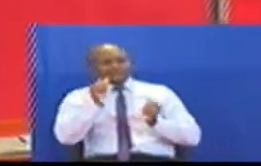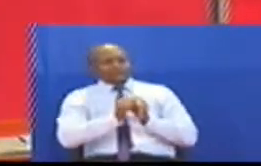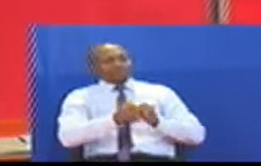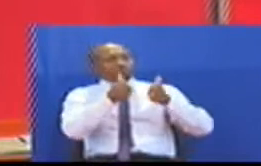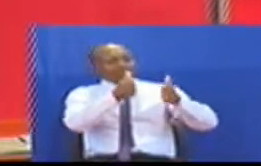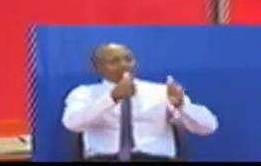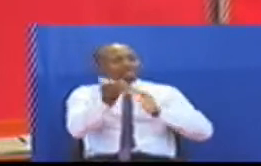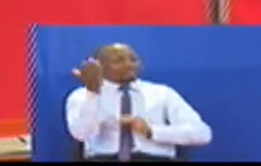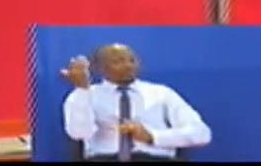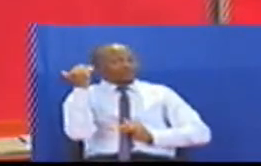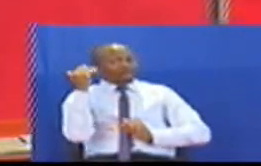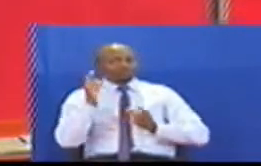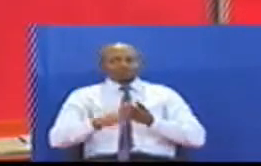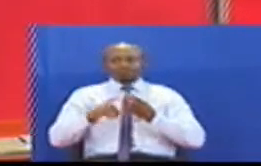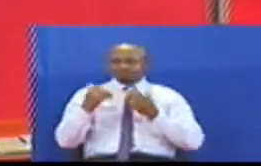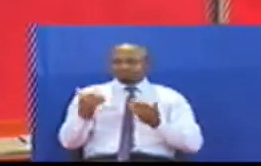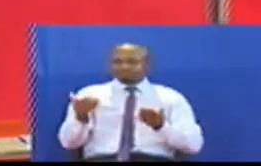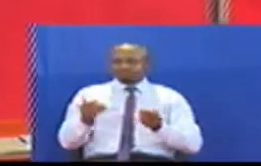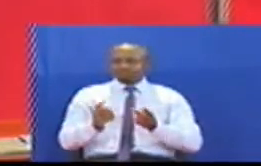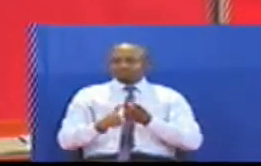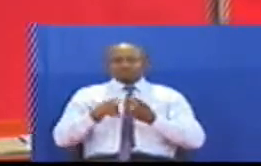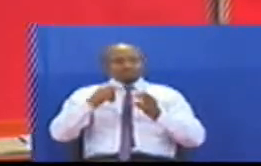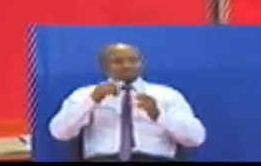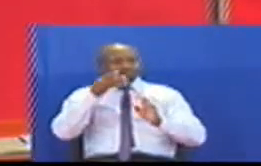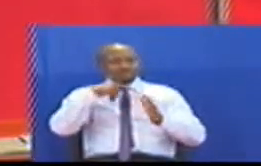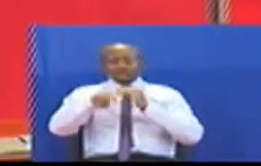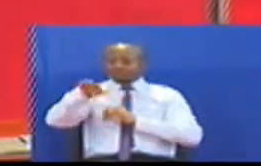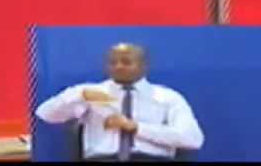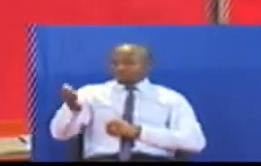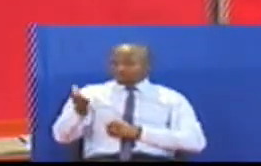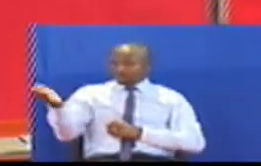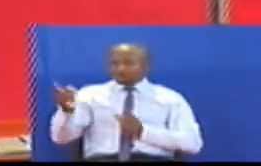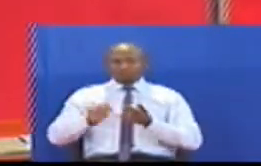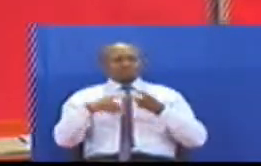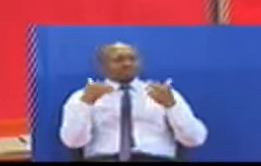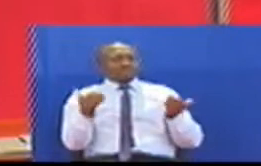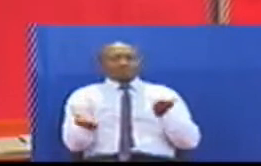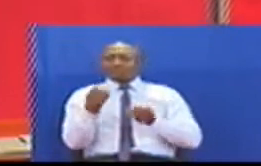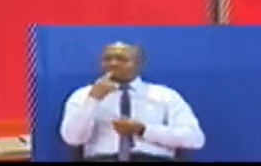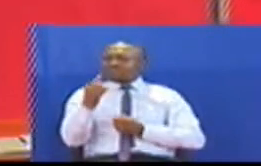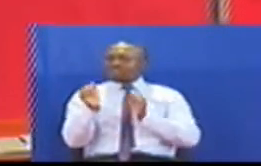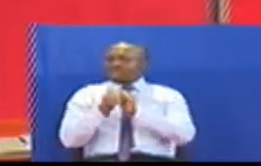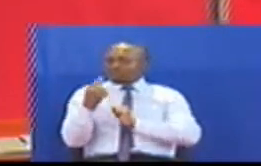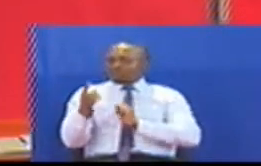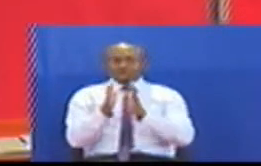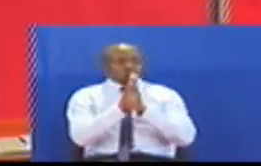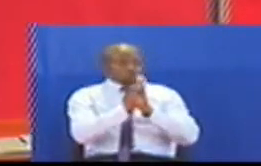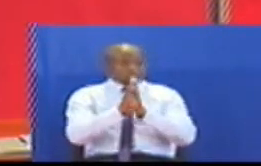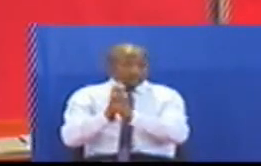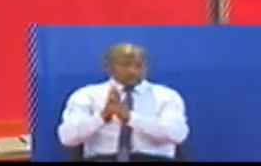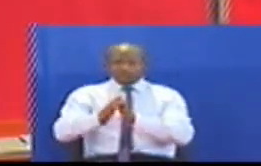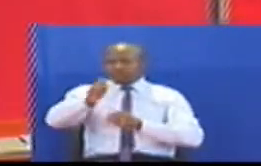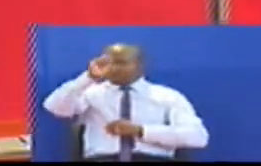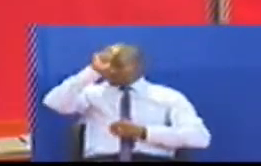tuliyoahidi katika kurejea tena katika engwe nyingine. Labda niseme jambo moja tu la shukrani Mheshimiwa